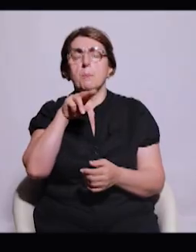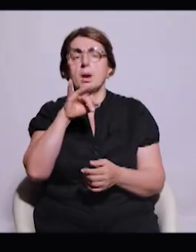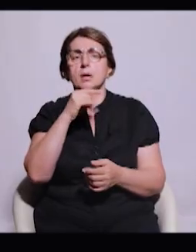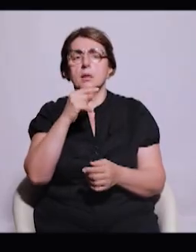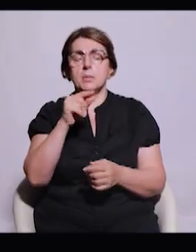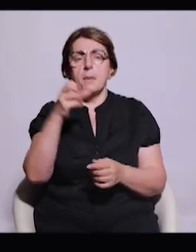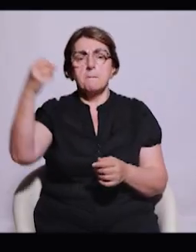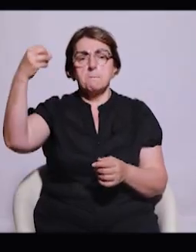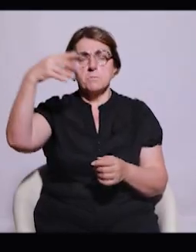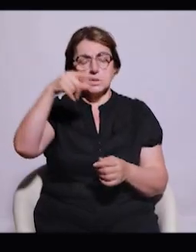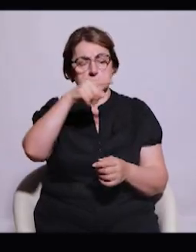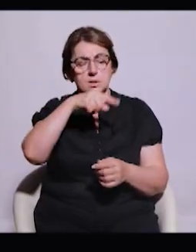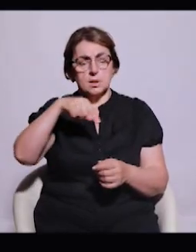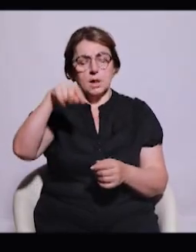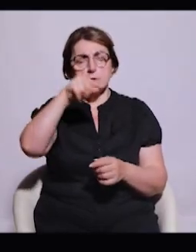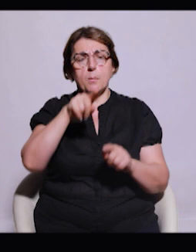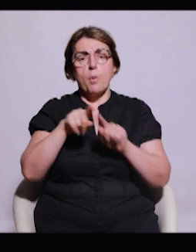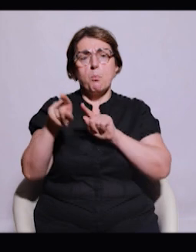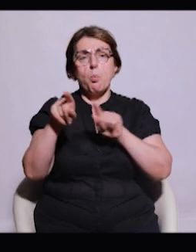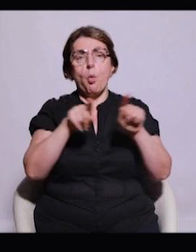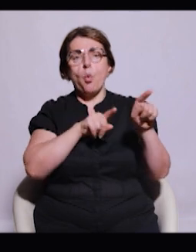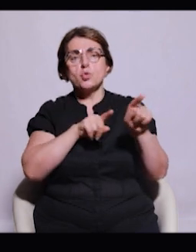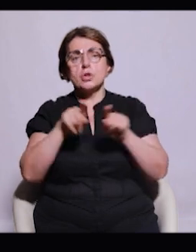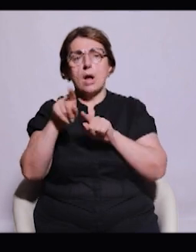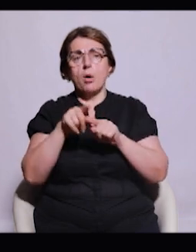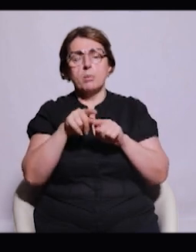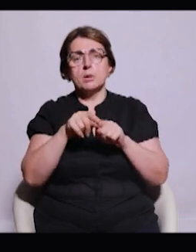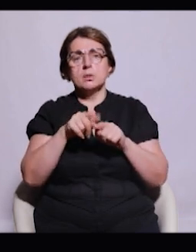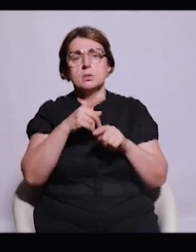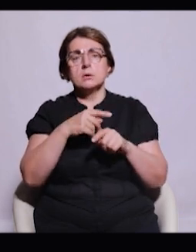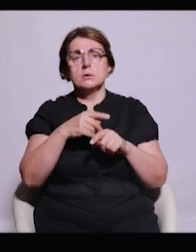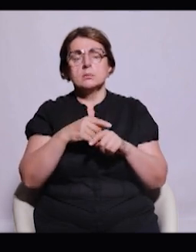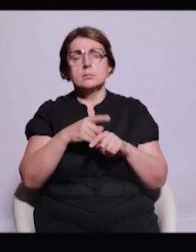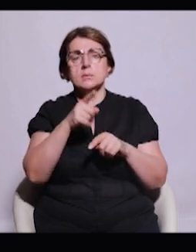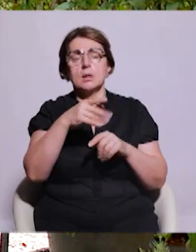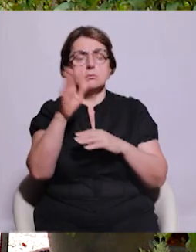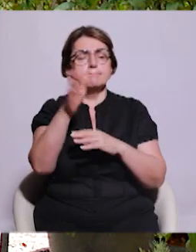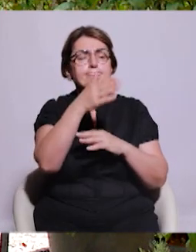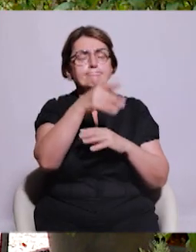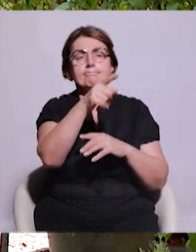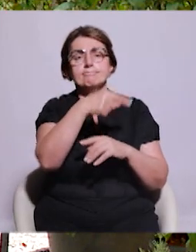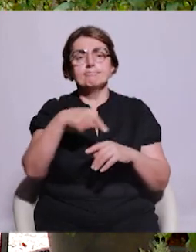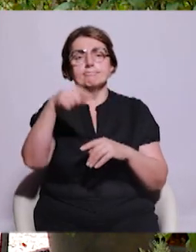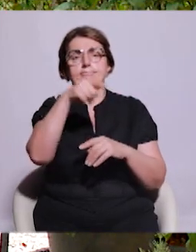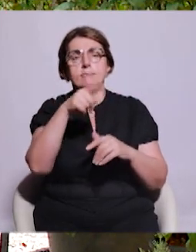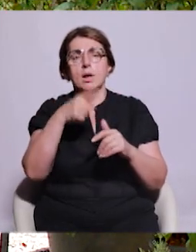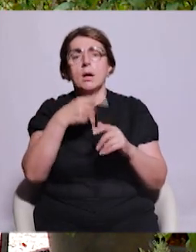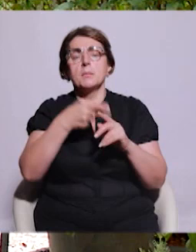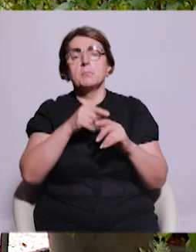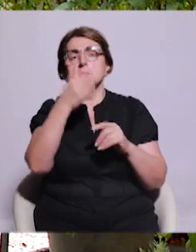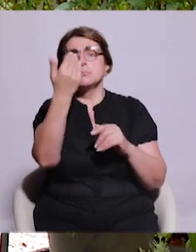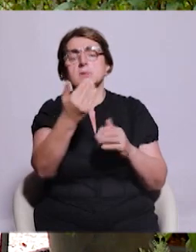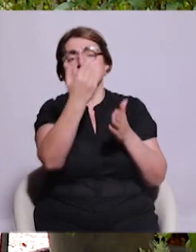პლანეტები მზის გარშემო მოძრაობენ და ხეტიალობენ. ჩვენ მზეს და მის გარშემო მოძრაობ პლანეტებს მზის